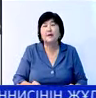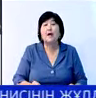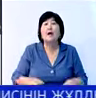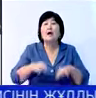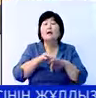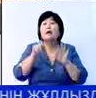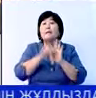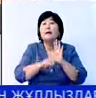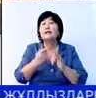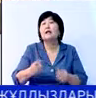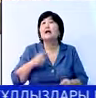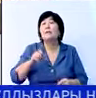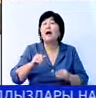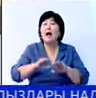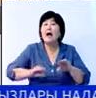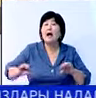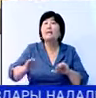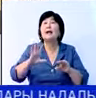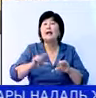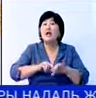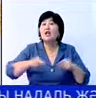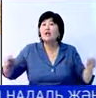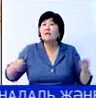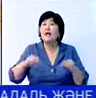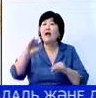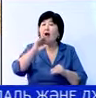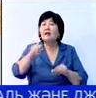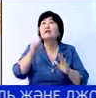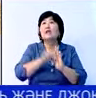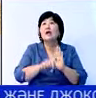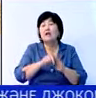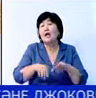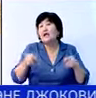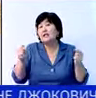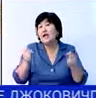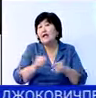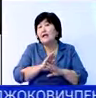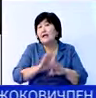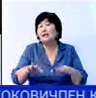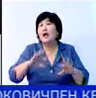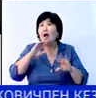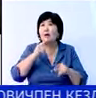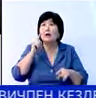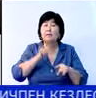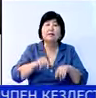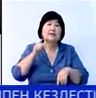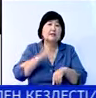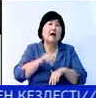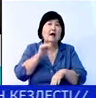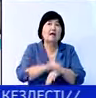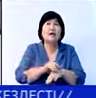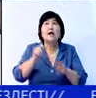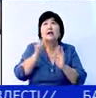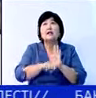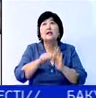Жылжымалы зертхана мамандары асфальттың енін ғана емес, оның қалыңдығын да тексерді. Сәйкессіздіктер мен ақаулар бірден анықталды. Тексеріс